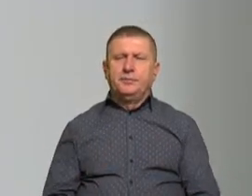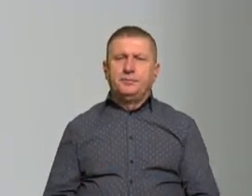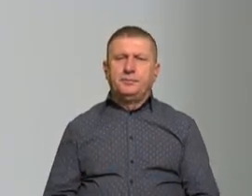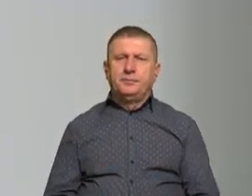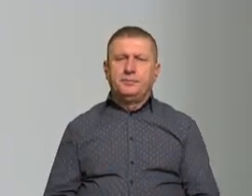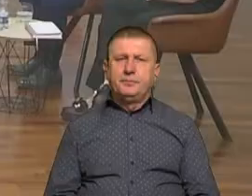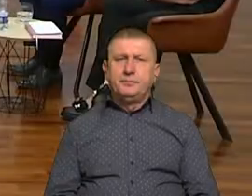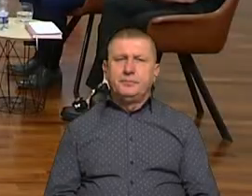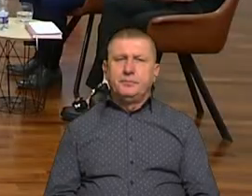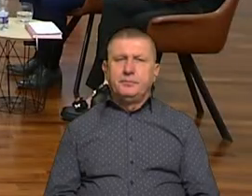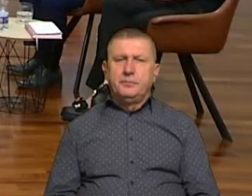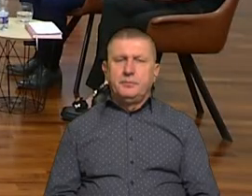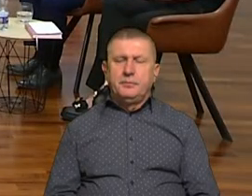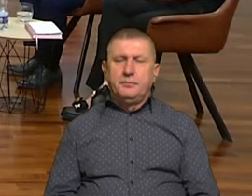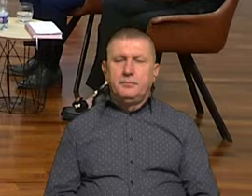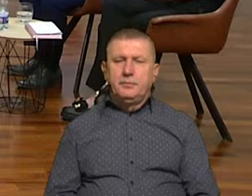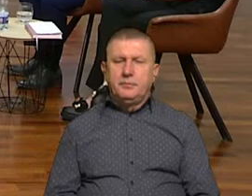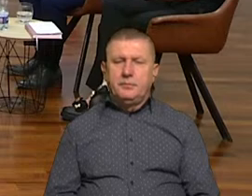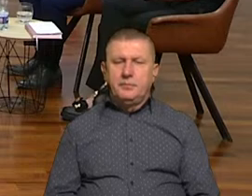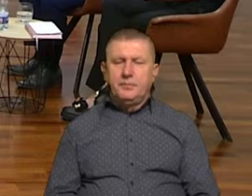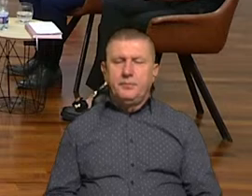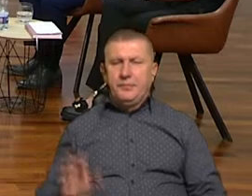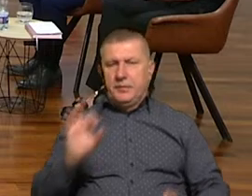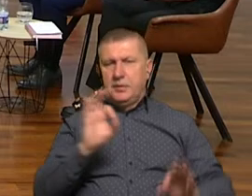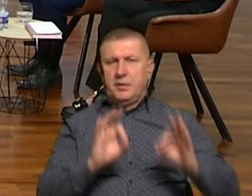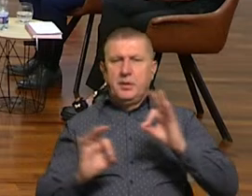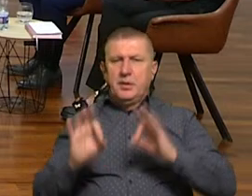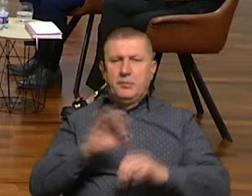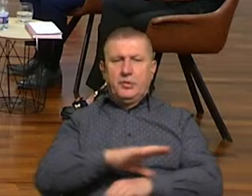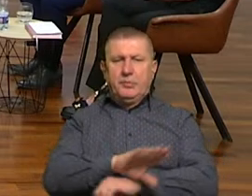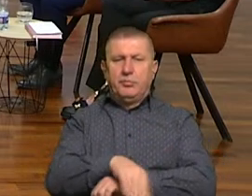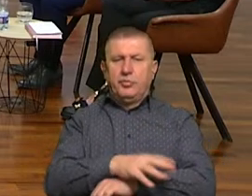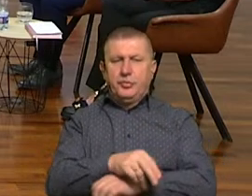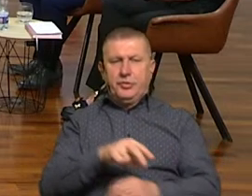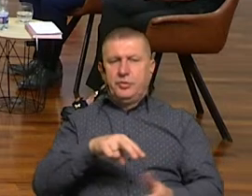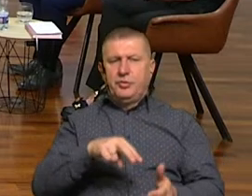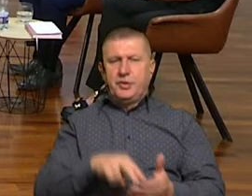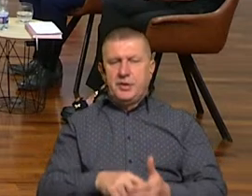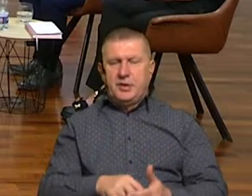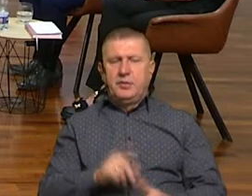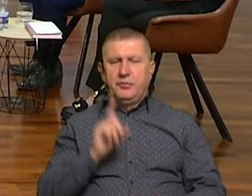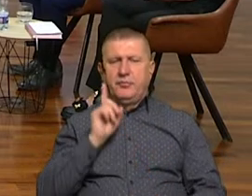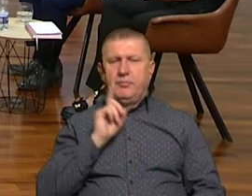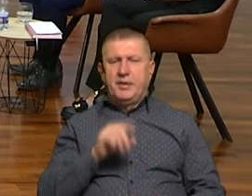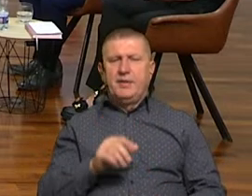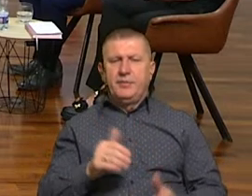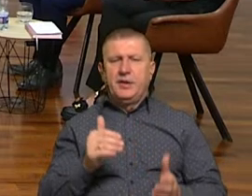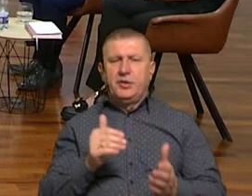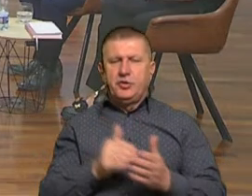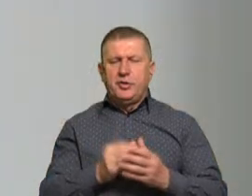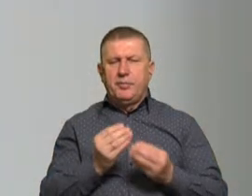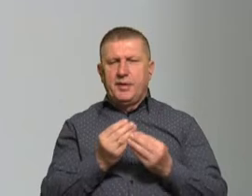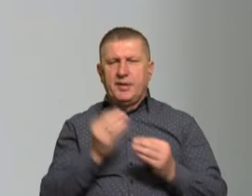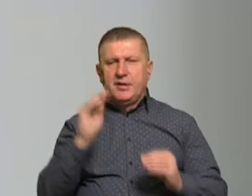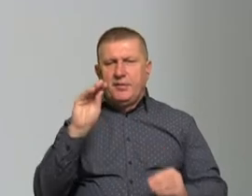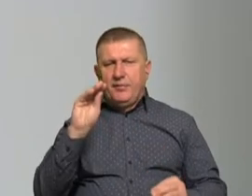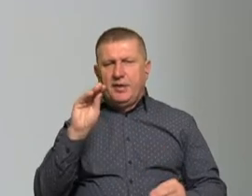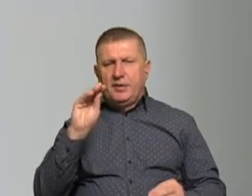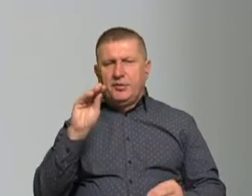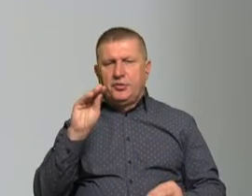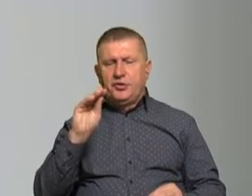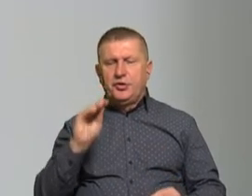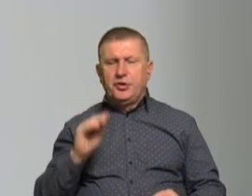zasobie komunalnym. Remont pustostanów to jest rzecz oczywista. Powinniśmy zwiększyć nakłady na te